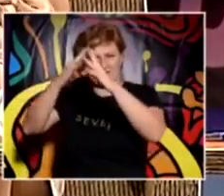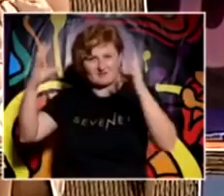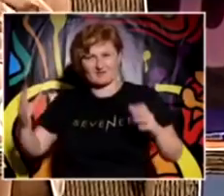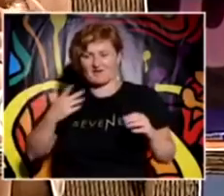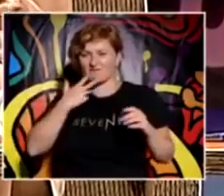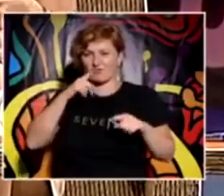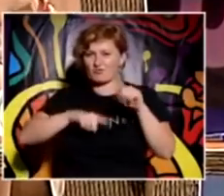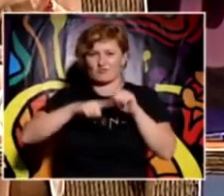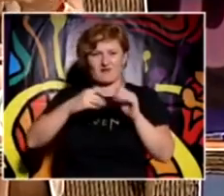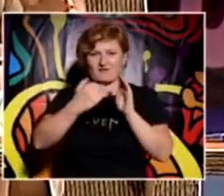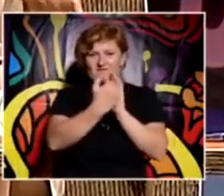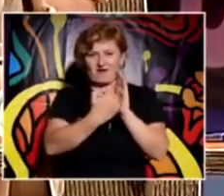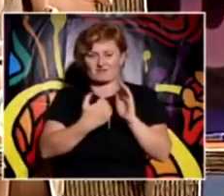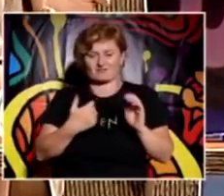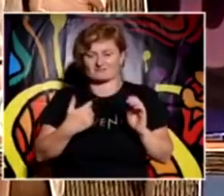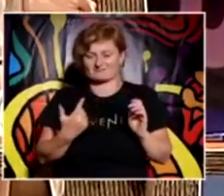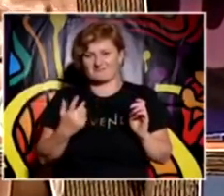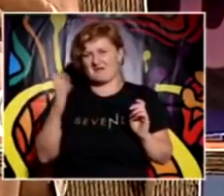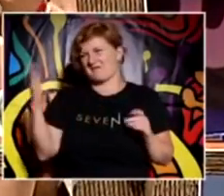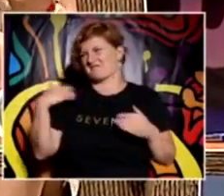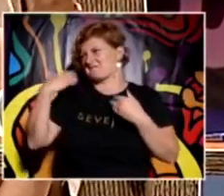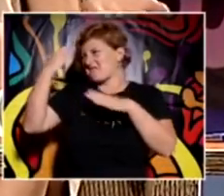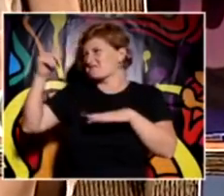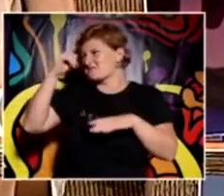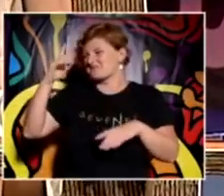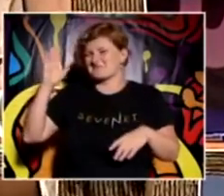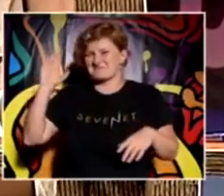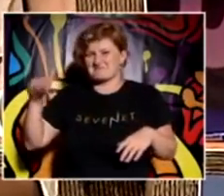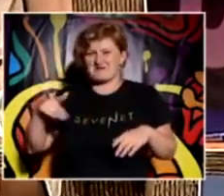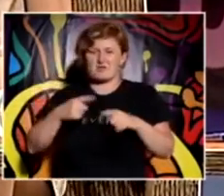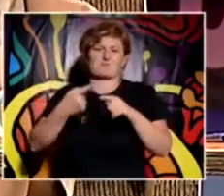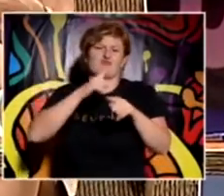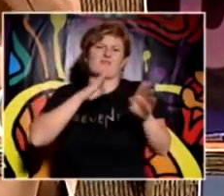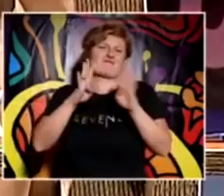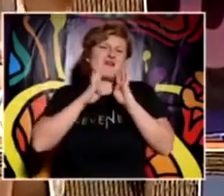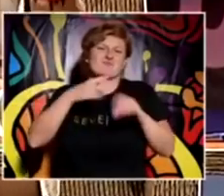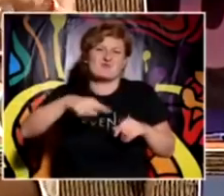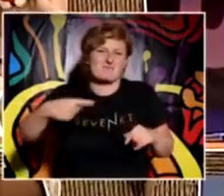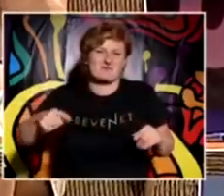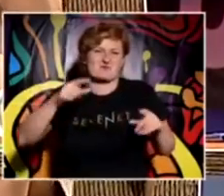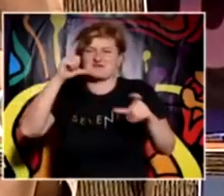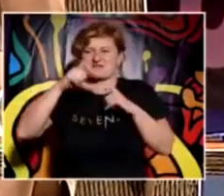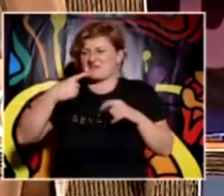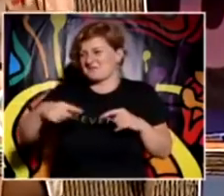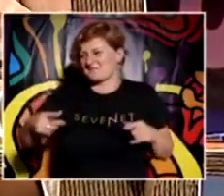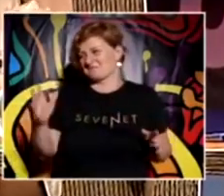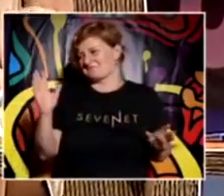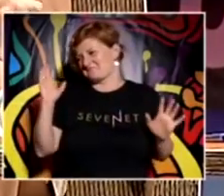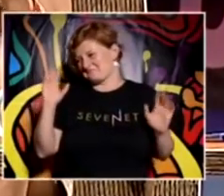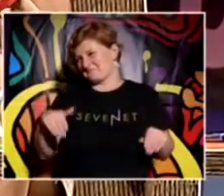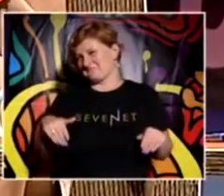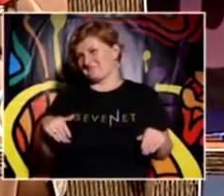chyba na to nie odważyli nigdy, a tam w sumie nikt nas nie zna, to jeszcze były czasy sprzed Facebooka, przed Instagrama, zdjęć żadnych nikt nie robił, chyba taka